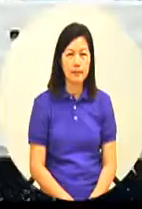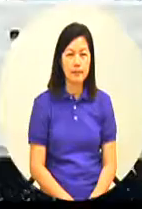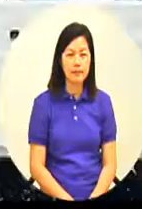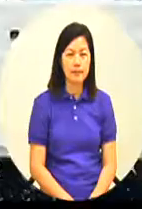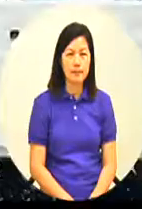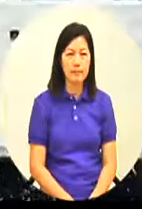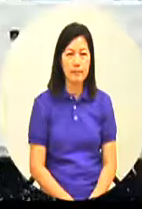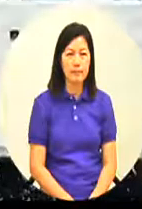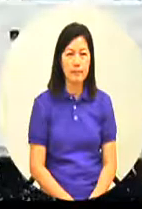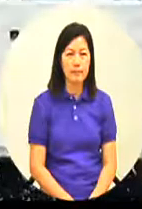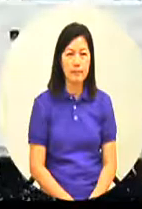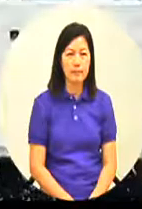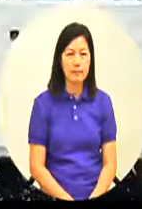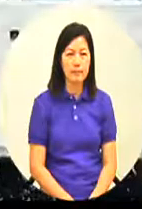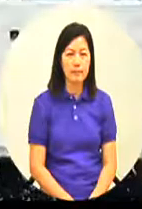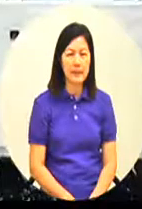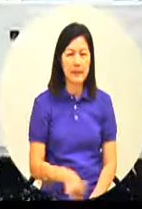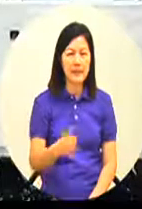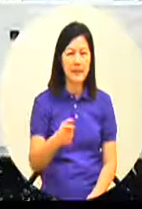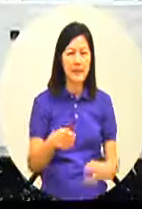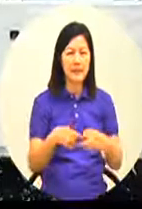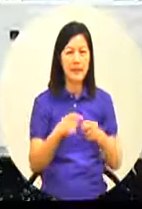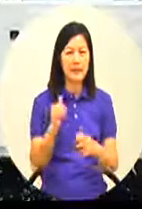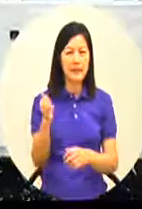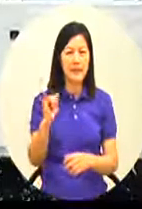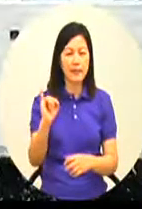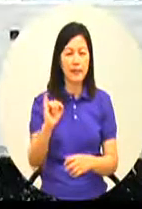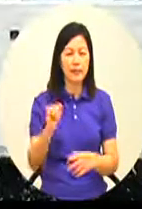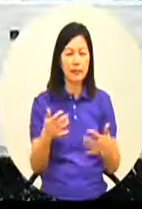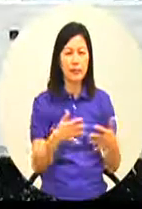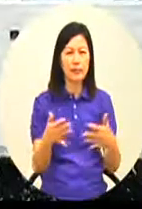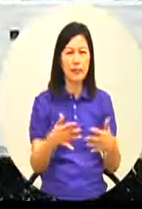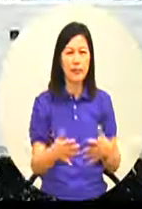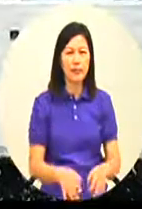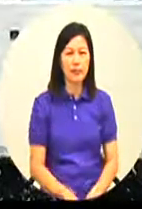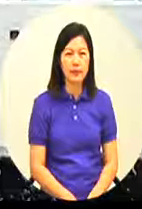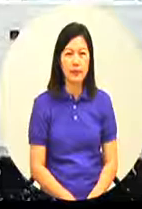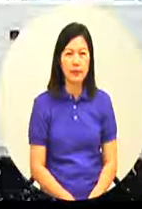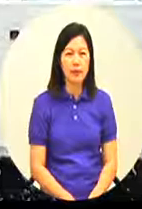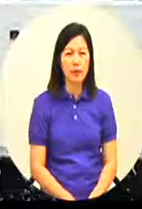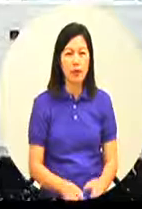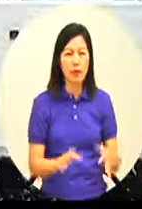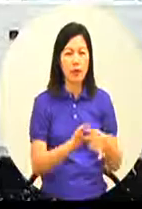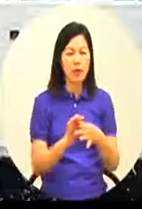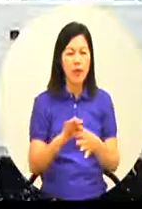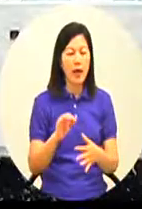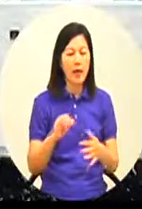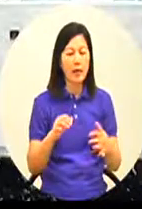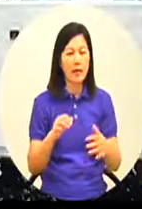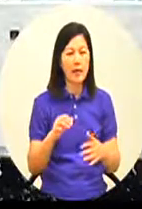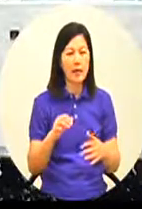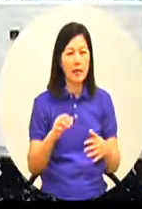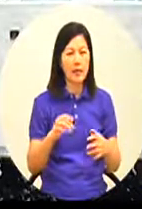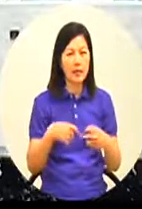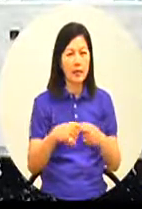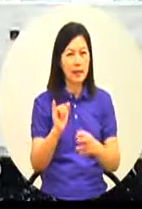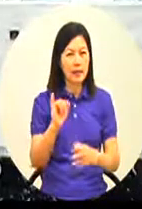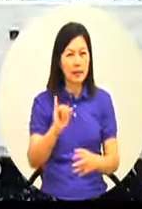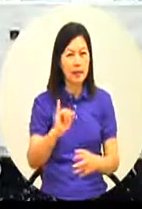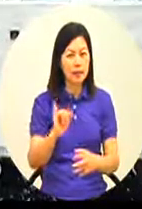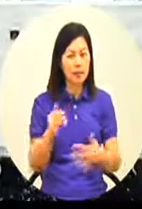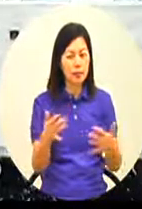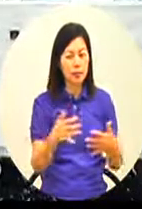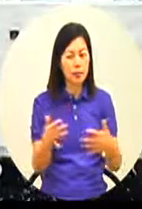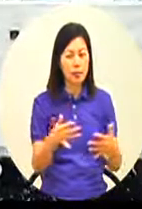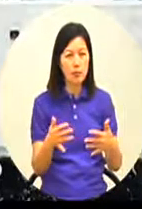好。谢谢李以婷议员的咨询。关于李以婷议员的咨询的争